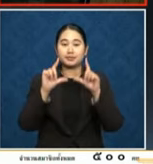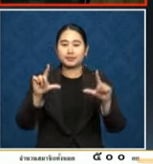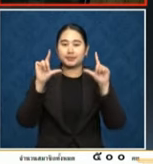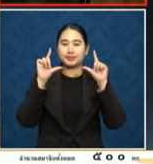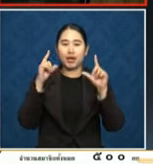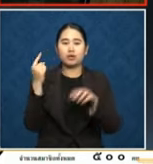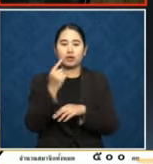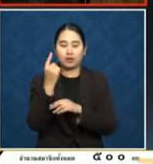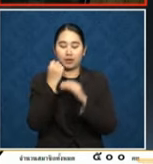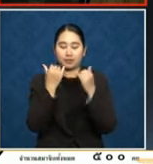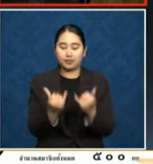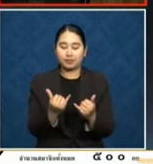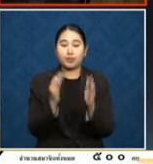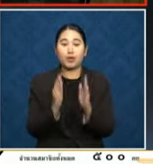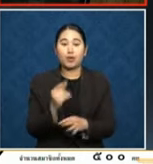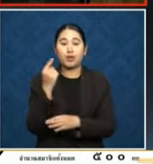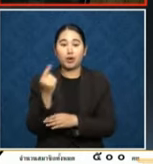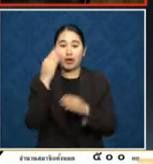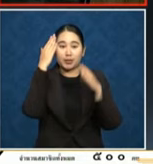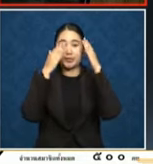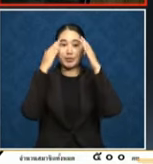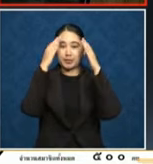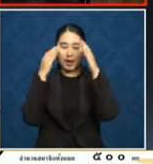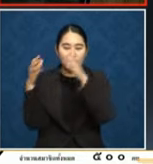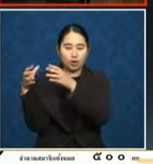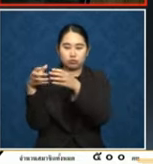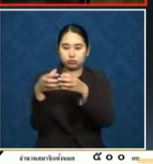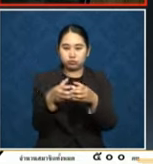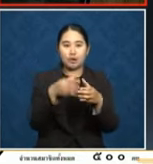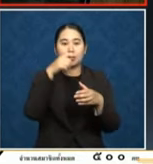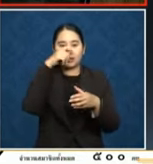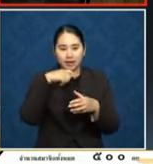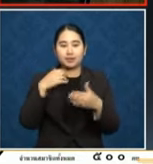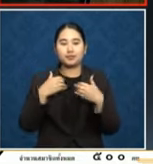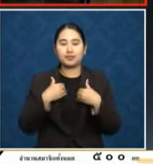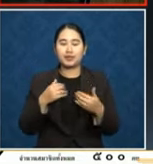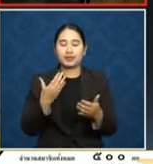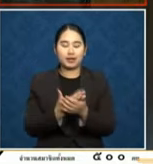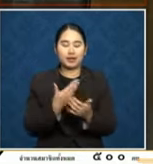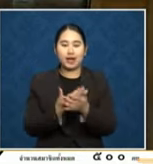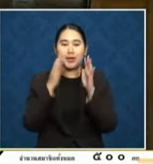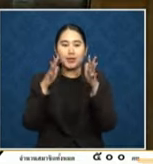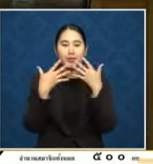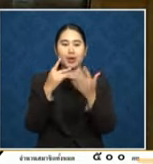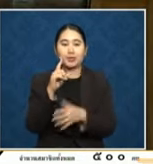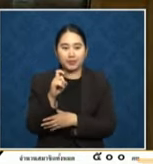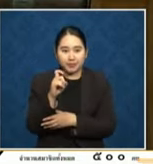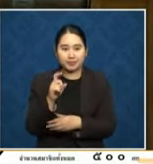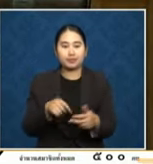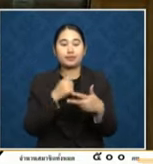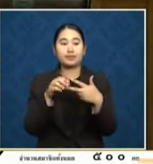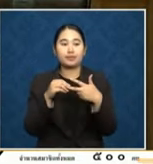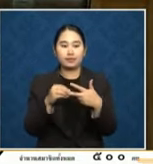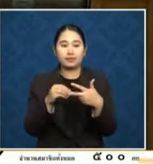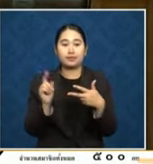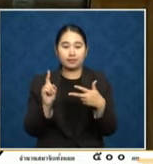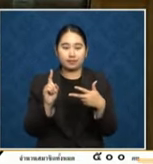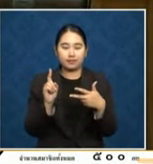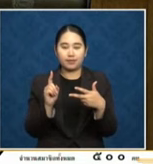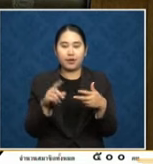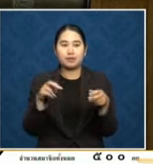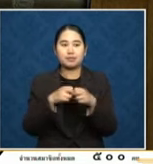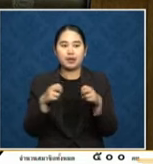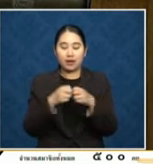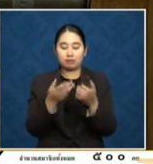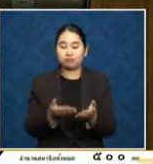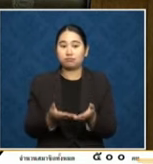และช่วงนี้นักท่องเที่ยวชาวมาเลเซียก็เข้ามาเยอะแยะนะครับทำให้เสียรายได้ครับในเรื่องที่3ก็คือเรื่องปัญห